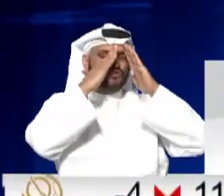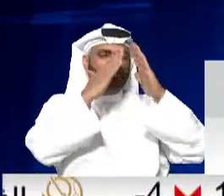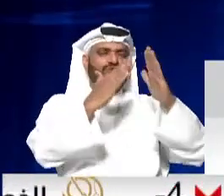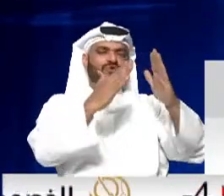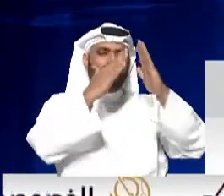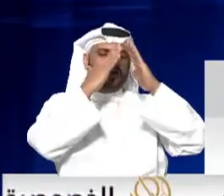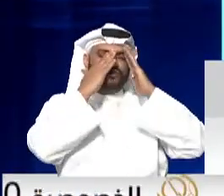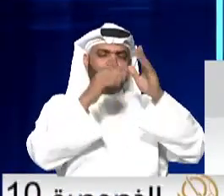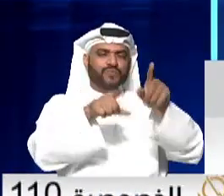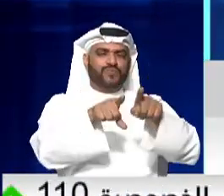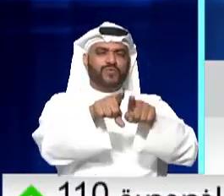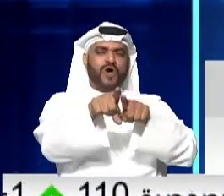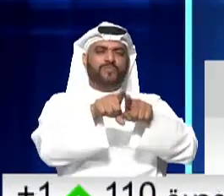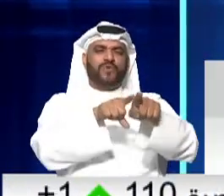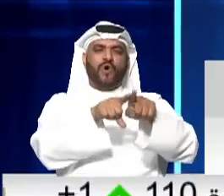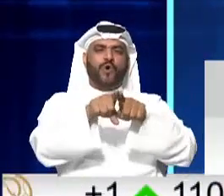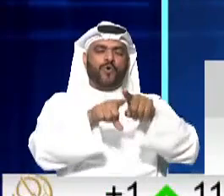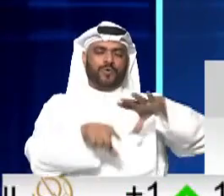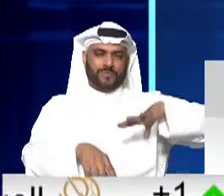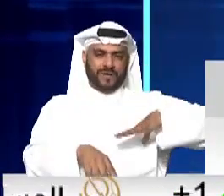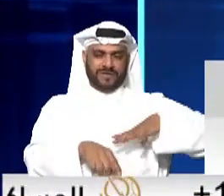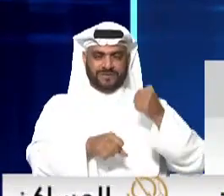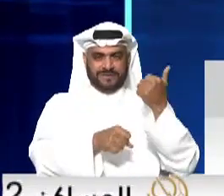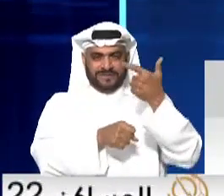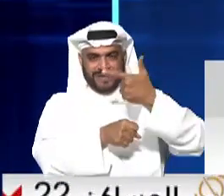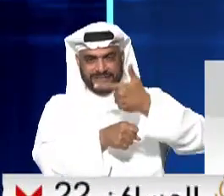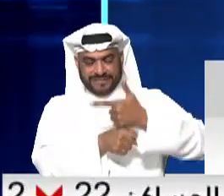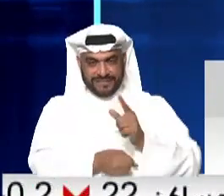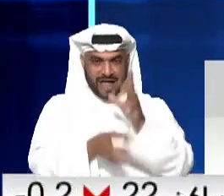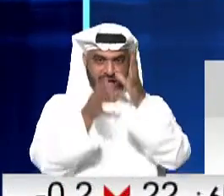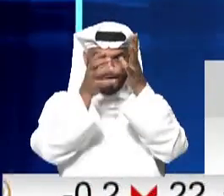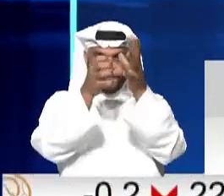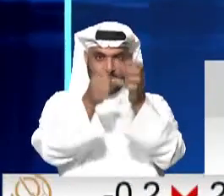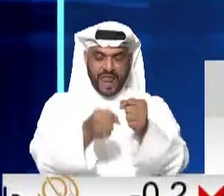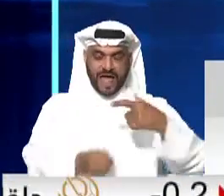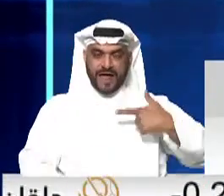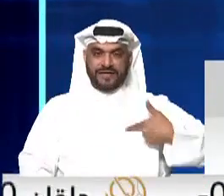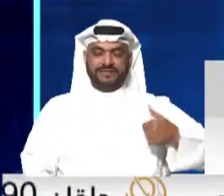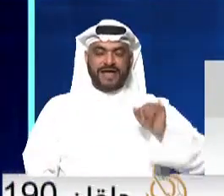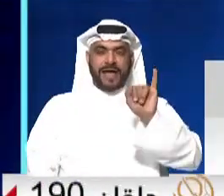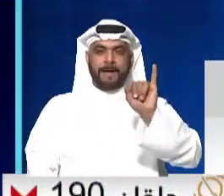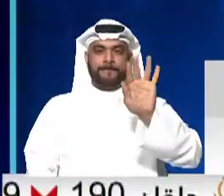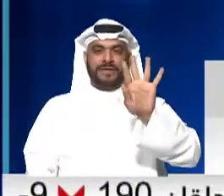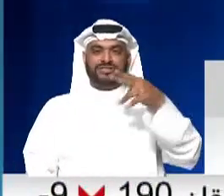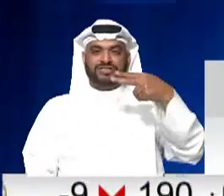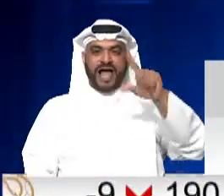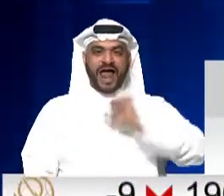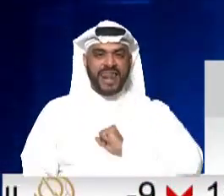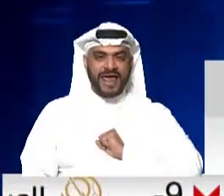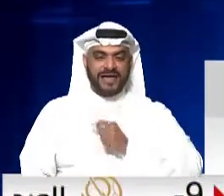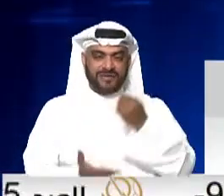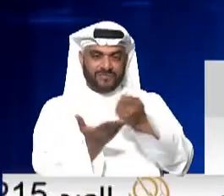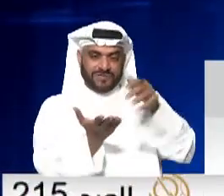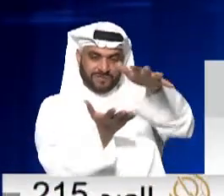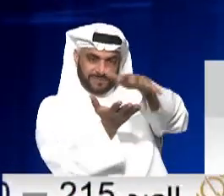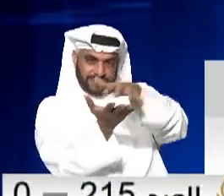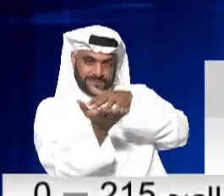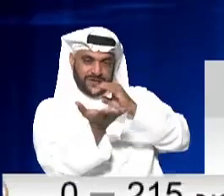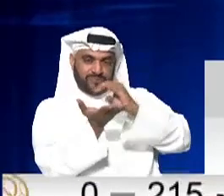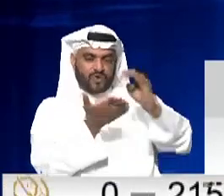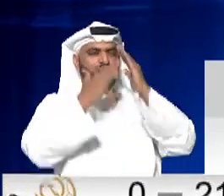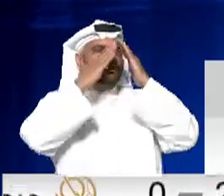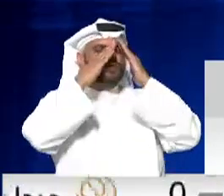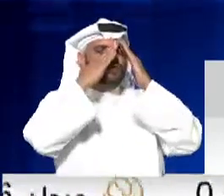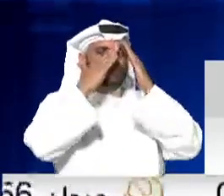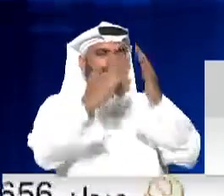لاخيه سمو ولي العهد الشيخ مشعل الاحمد الجابر صباح حفظه الله ضمنها سموه رعاه الله خالصا